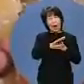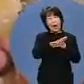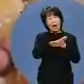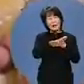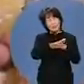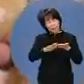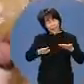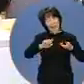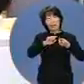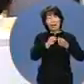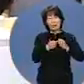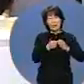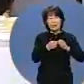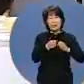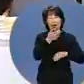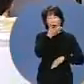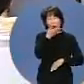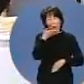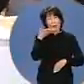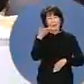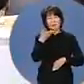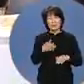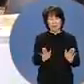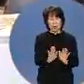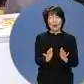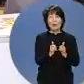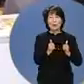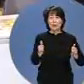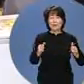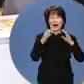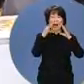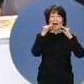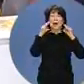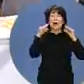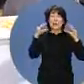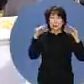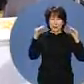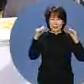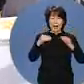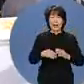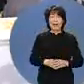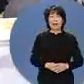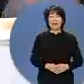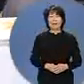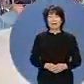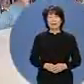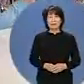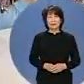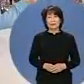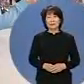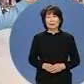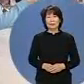ても可愛いケーキを頬張る子どもたちからはたくさんの笑顔がこぼれていました。